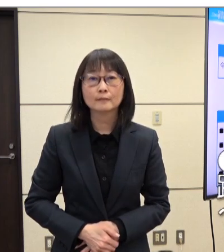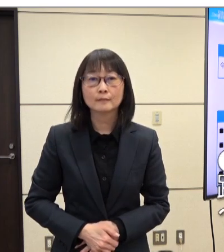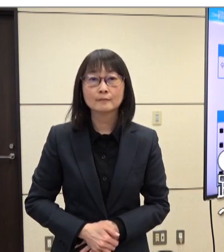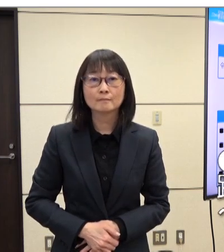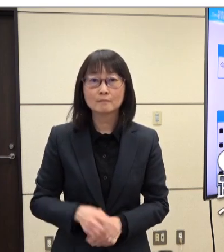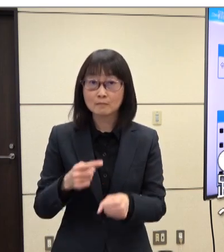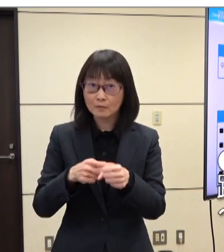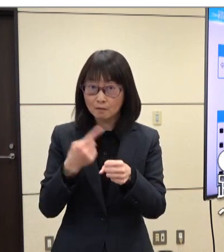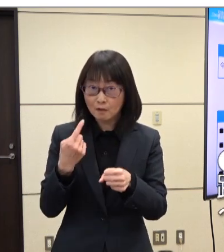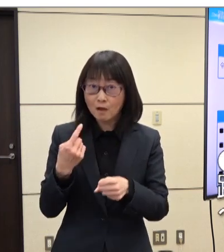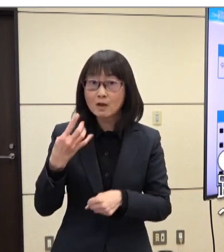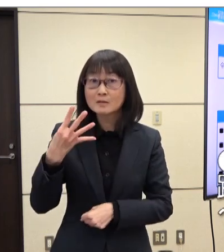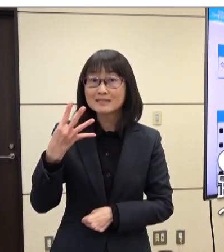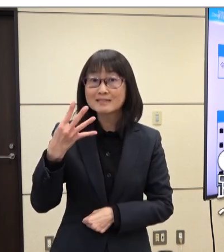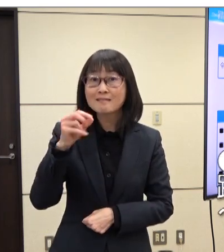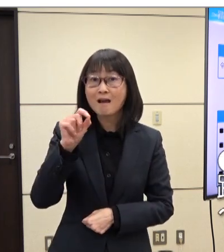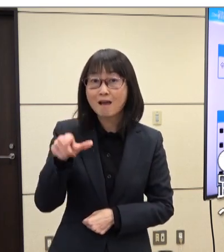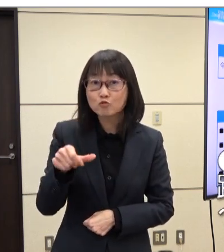昨年の4月5日、